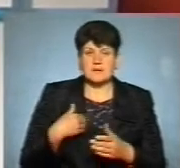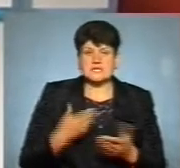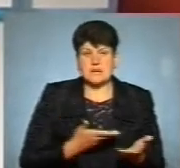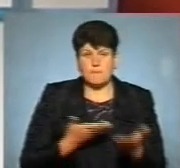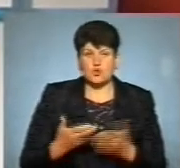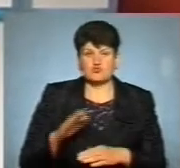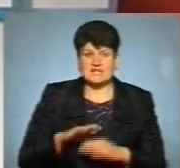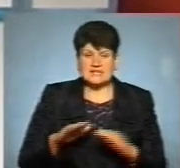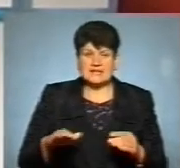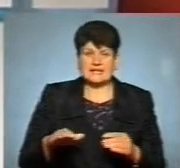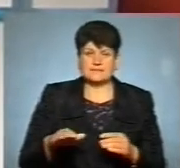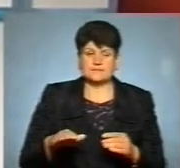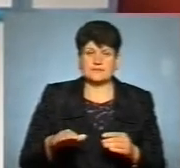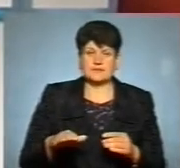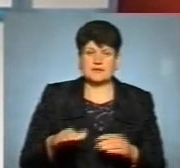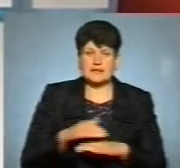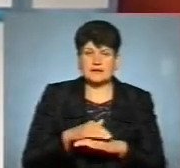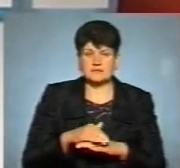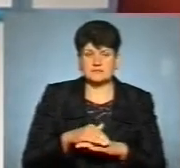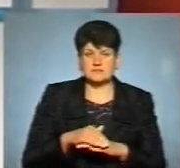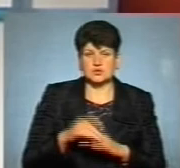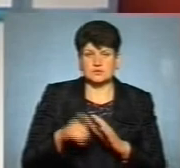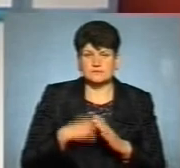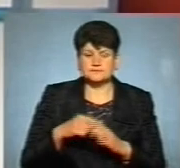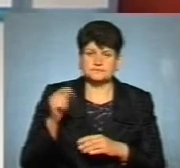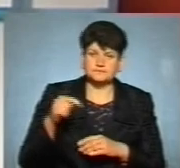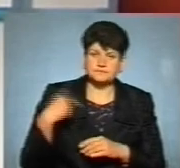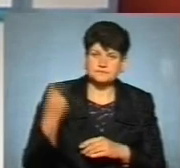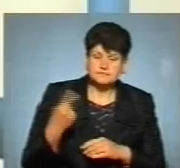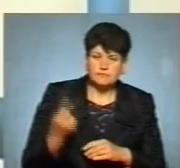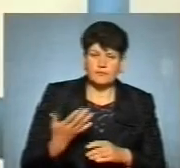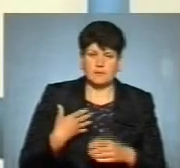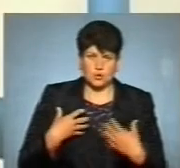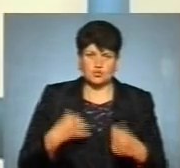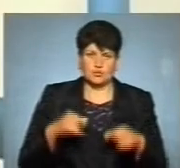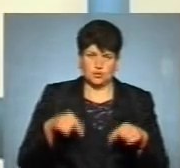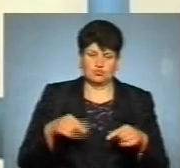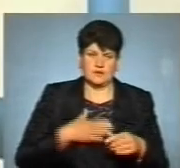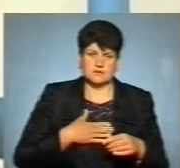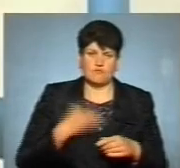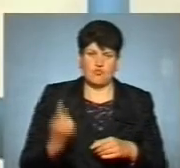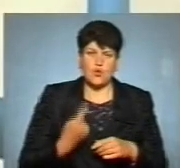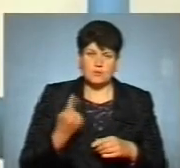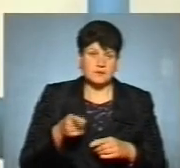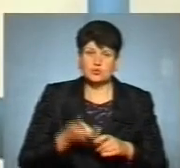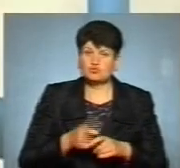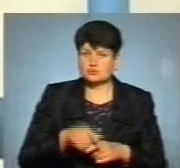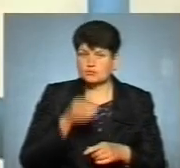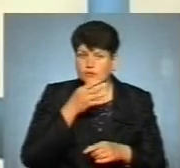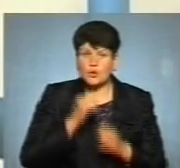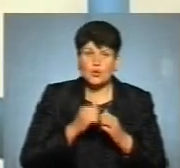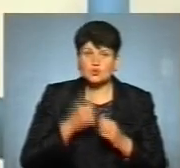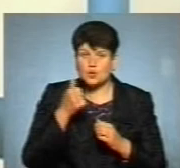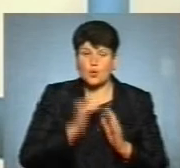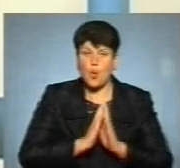дітей із лінії розмежування, це десь збиралися за кошти обласного бюджету, ми їх оздоровлювали тут у нас в області. Вони, ну, їм дуже подобалося, вони вже кожного року